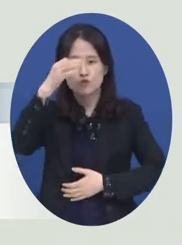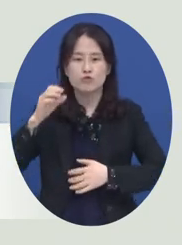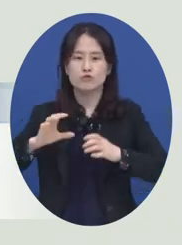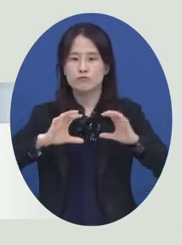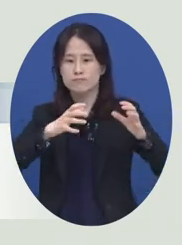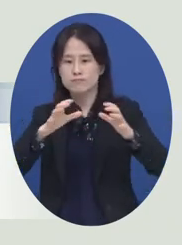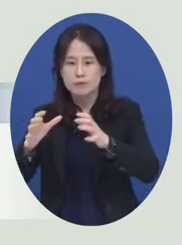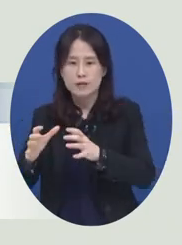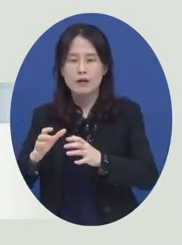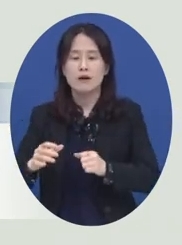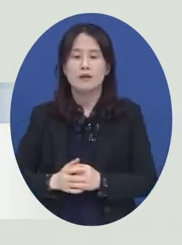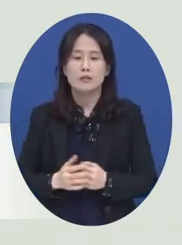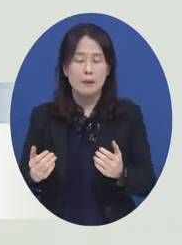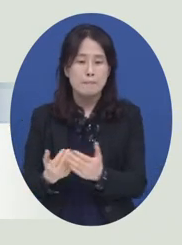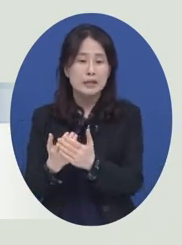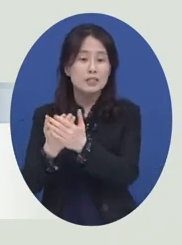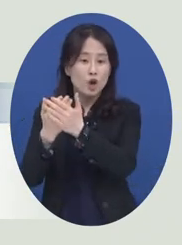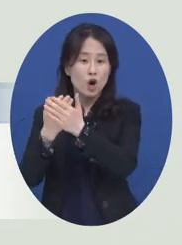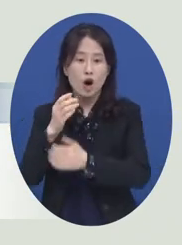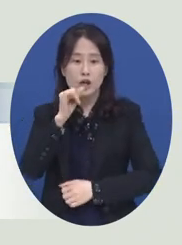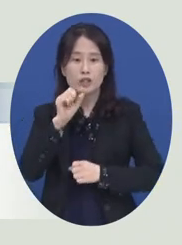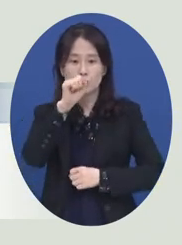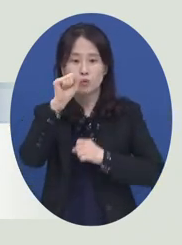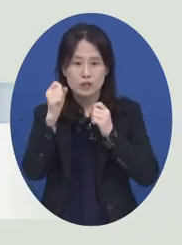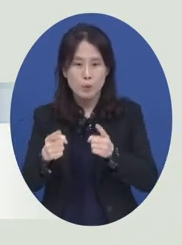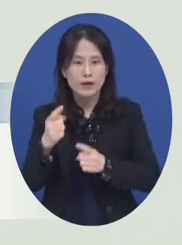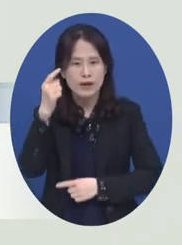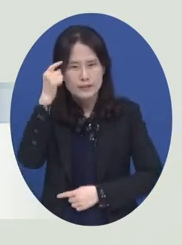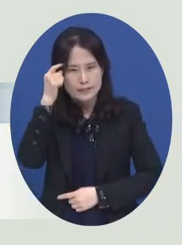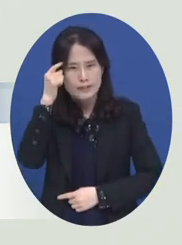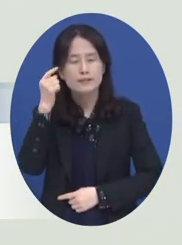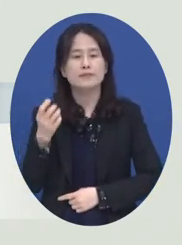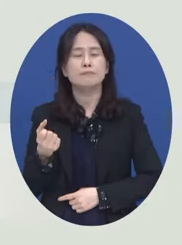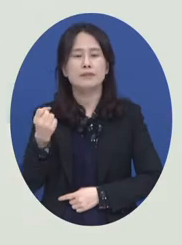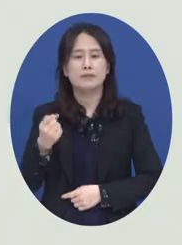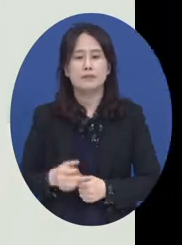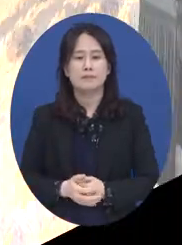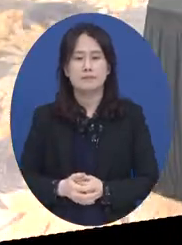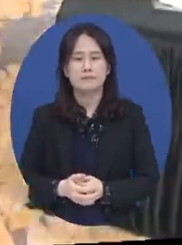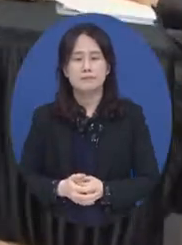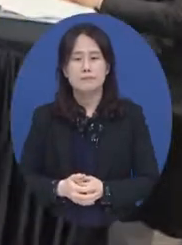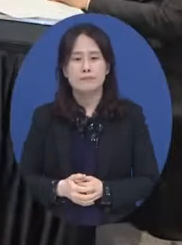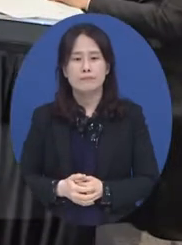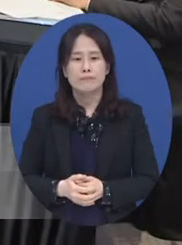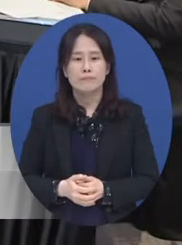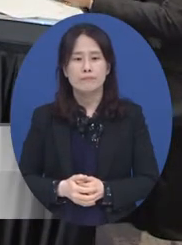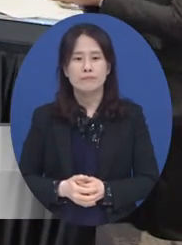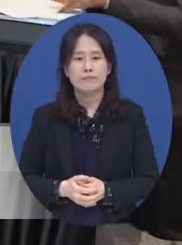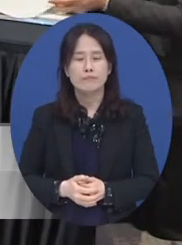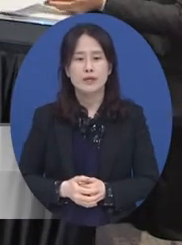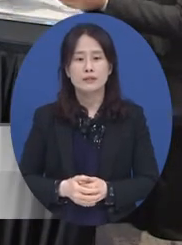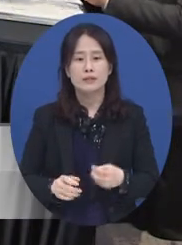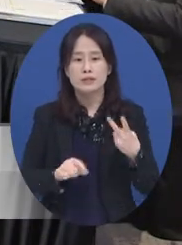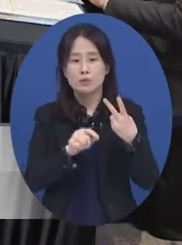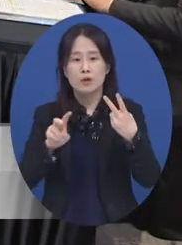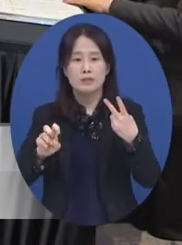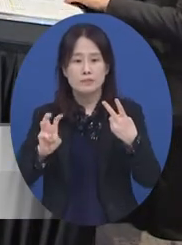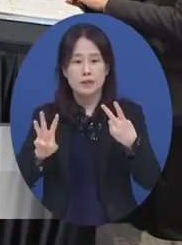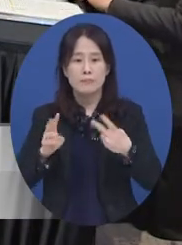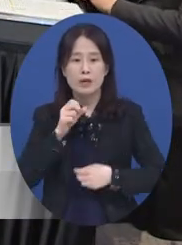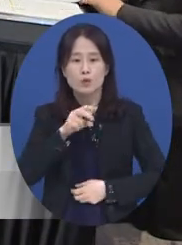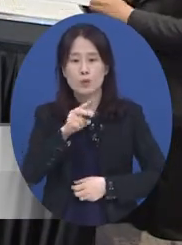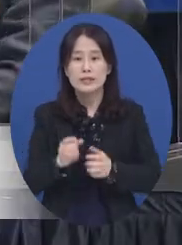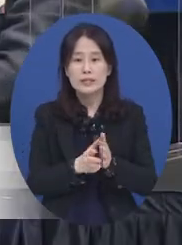좀 석권해 나가는 기술 강국으로 도약하는 좋은 계기가 되겠다는 생각을 했었습니다. 앞서 지난달